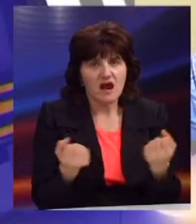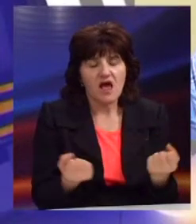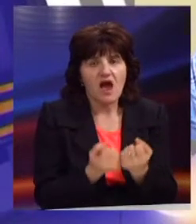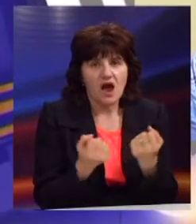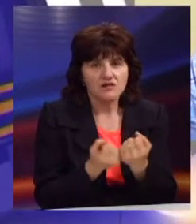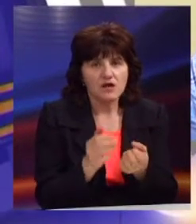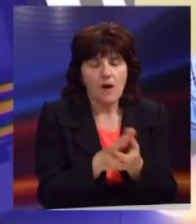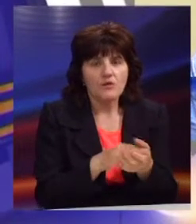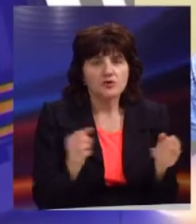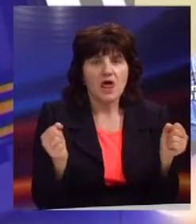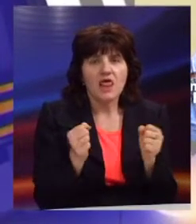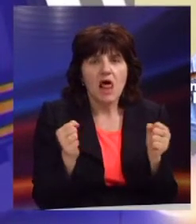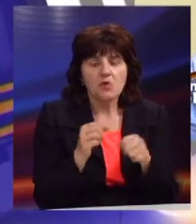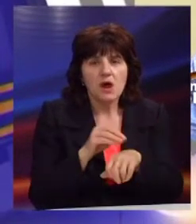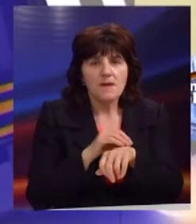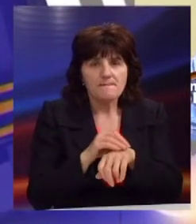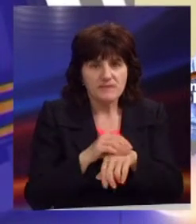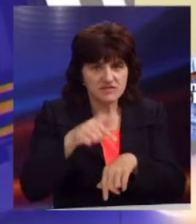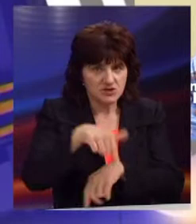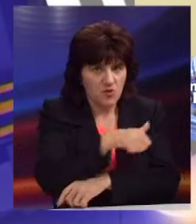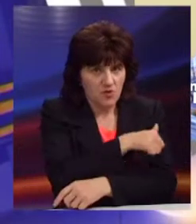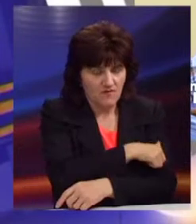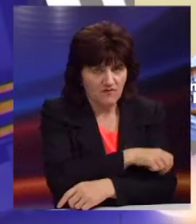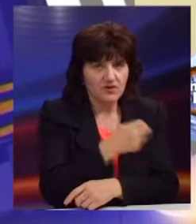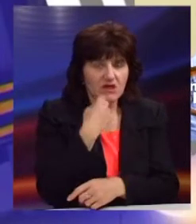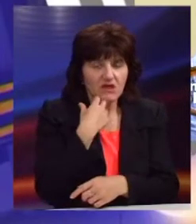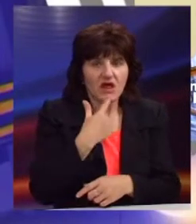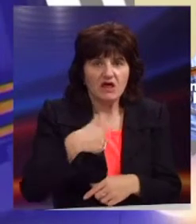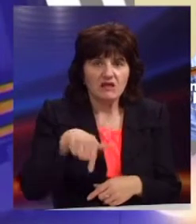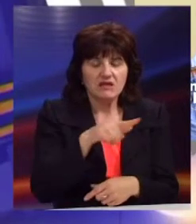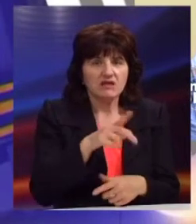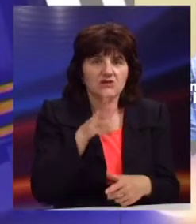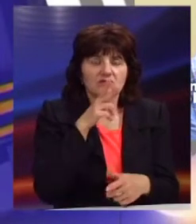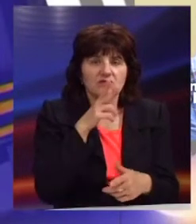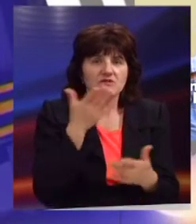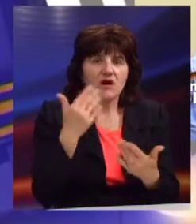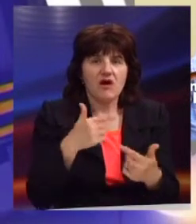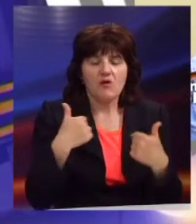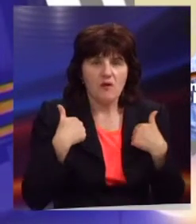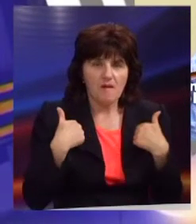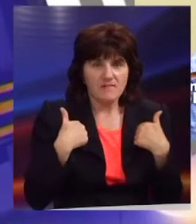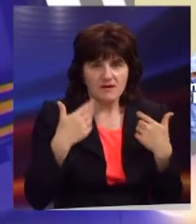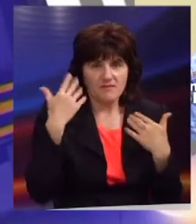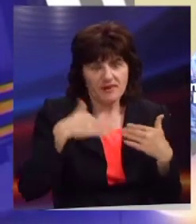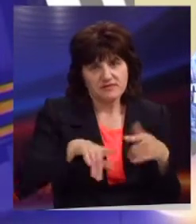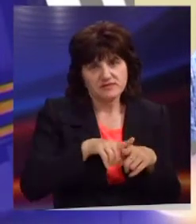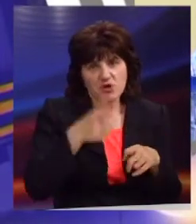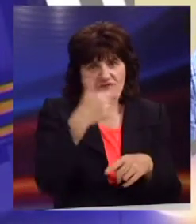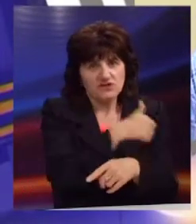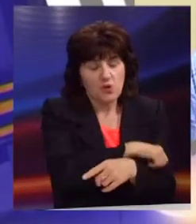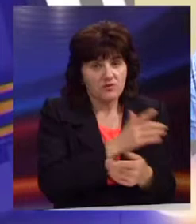još u januar ove godine, kada smo krenuli da organizujemo 20 godina mature, odnosno 20 godina kako smo mi završili ovu osnovnu